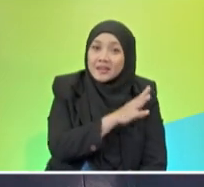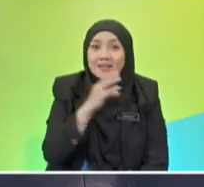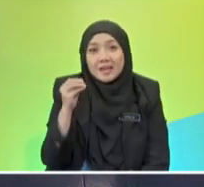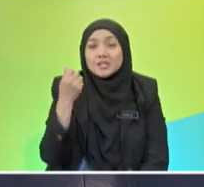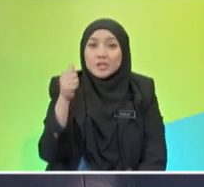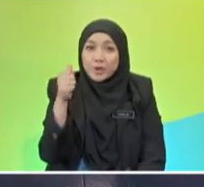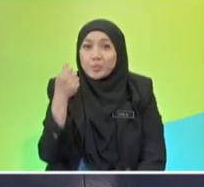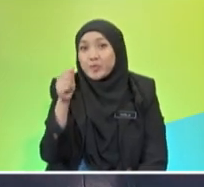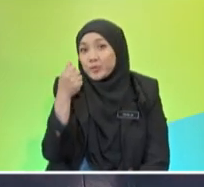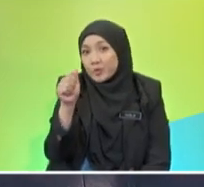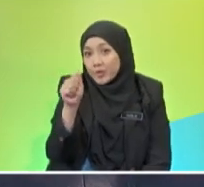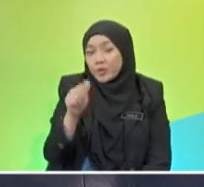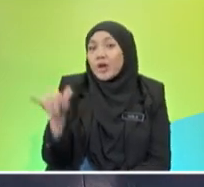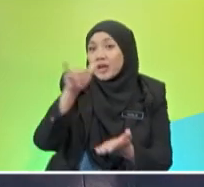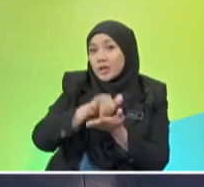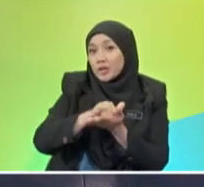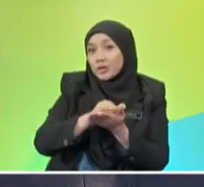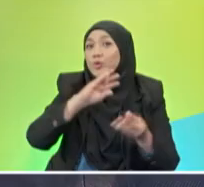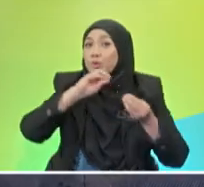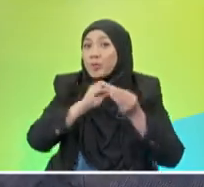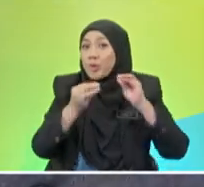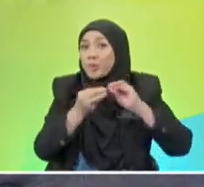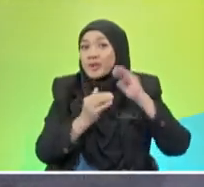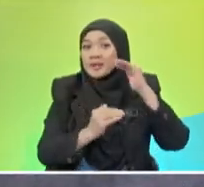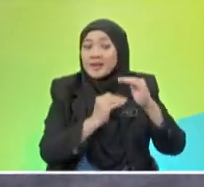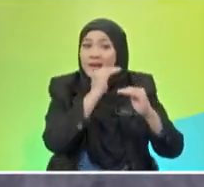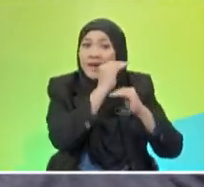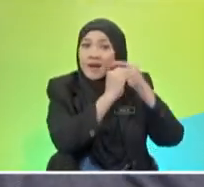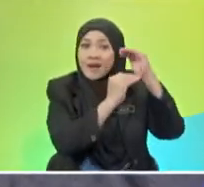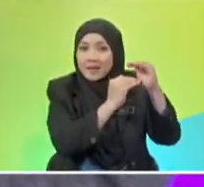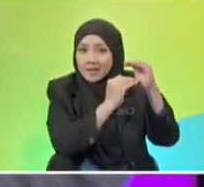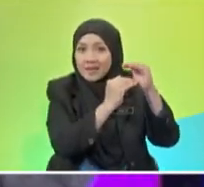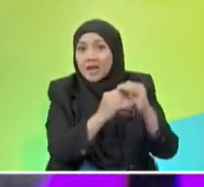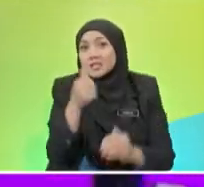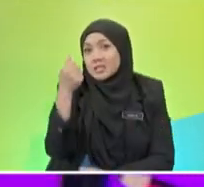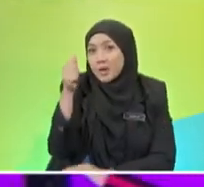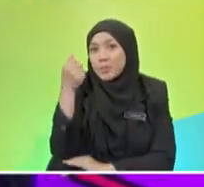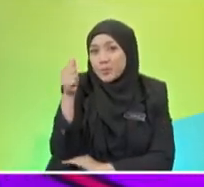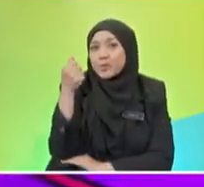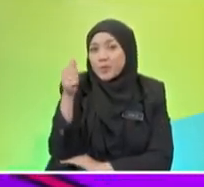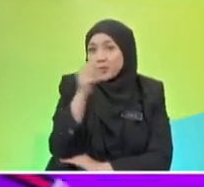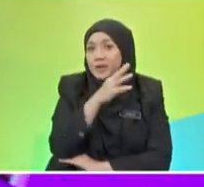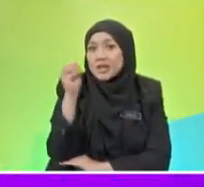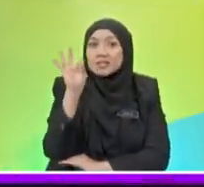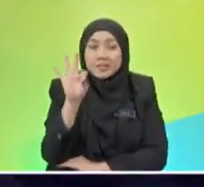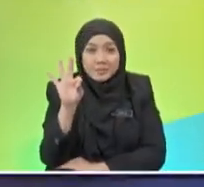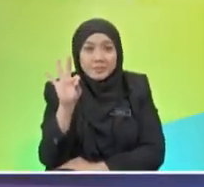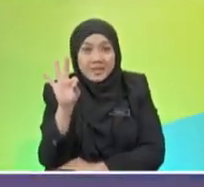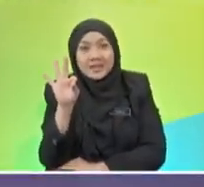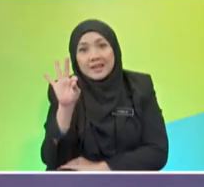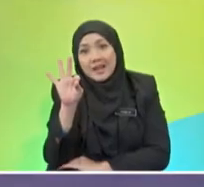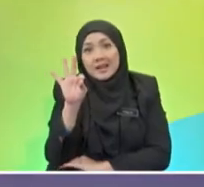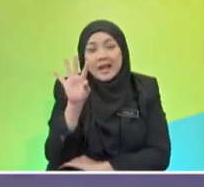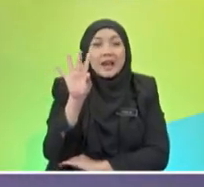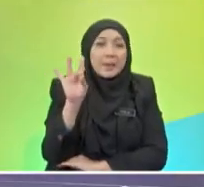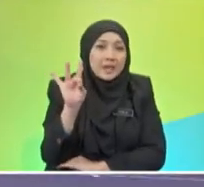9 dan 10 itu nombor menaik. 10 dan